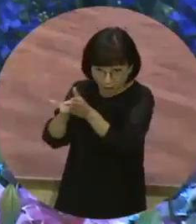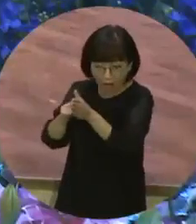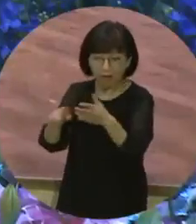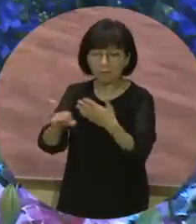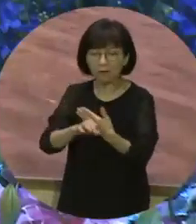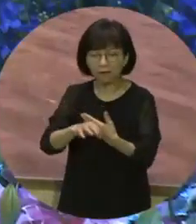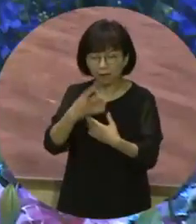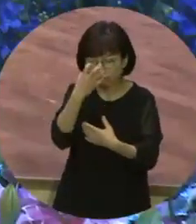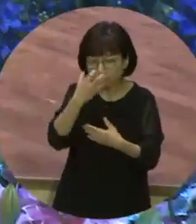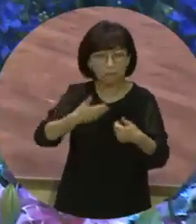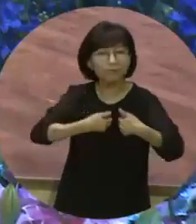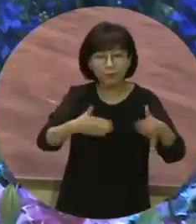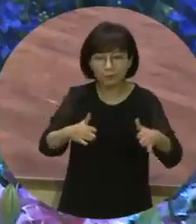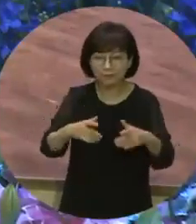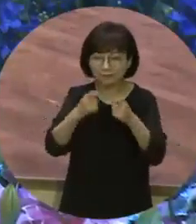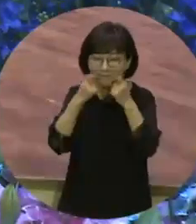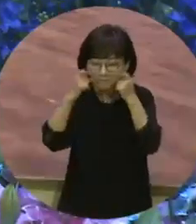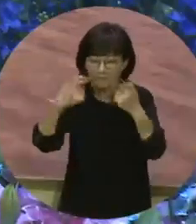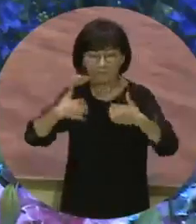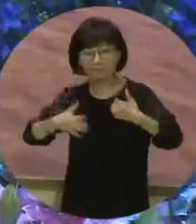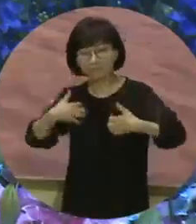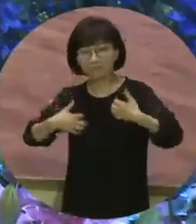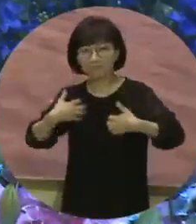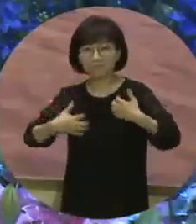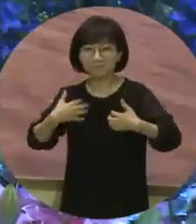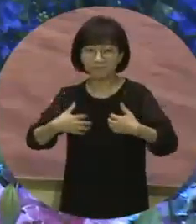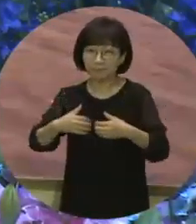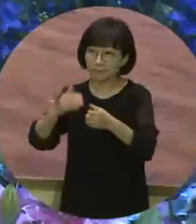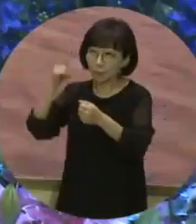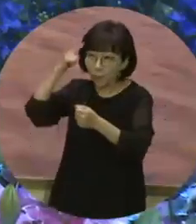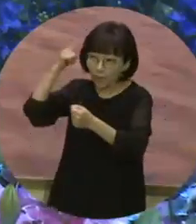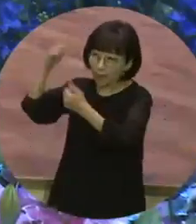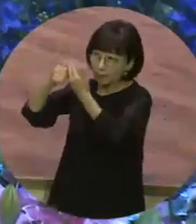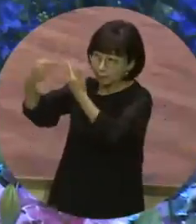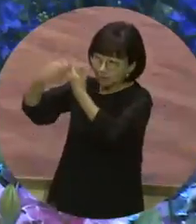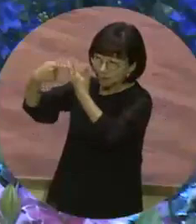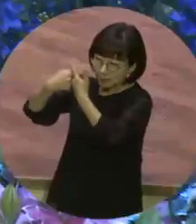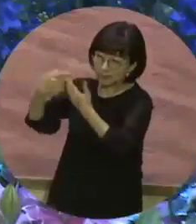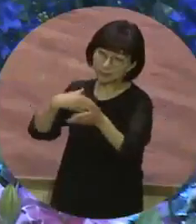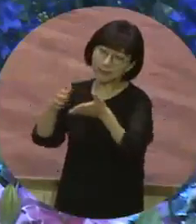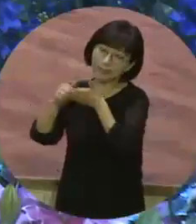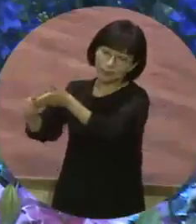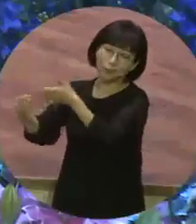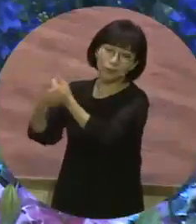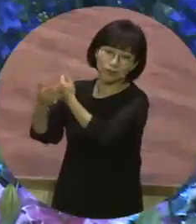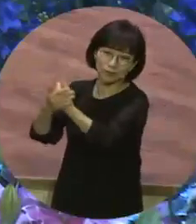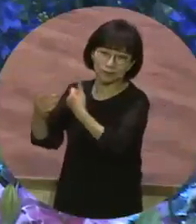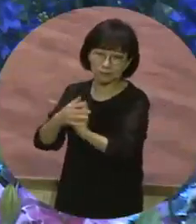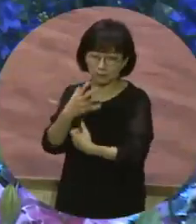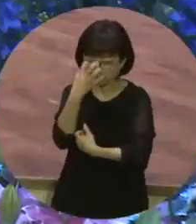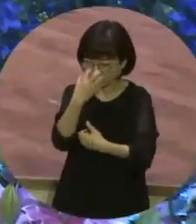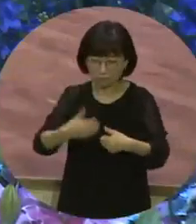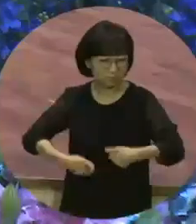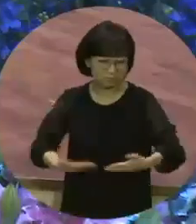낙관주의자 돼야 돼요. 아, 하나님 다 알고 계시고 다 인도하시는데 뭐.